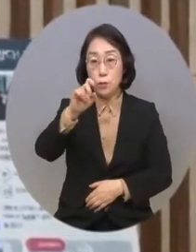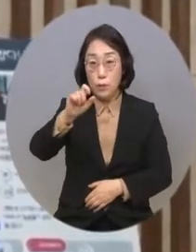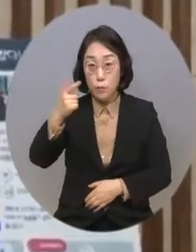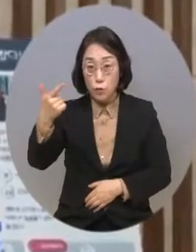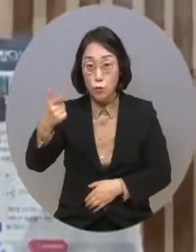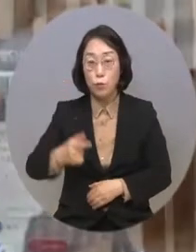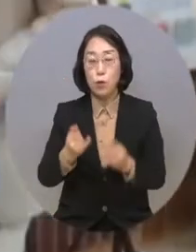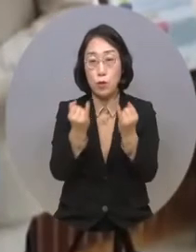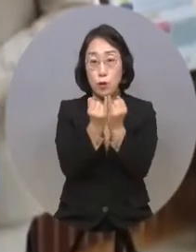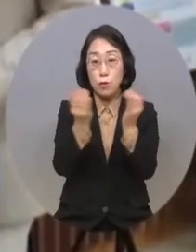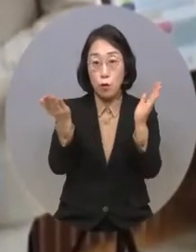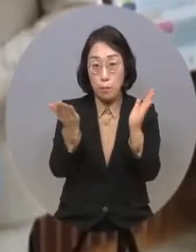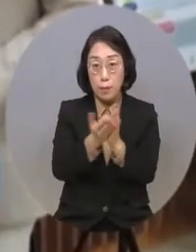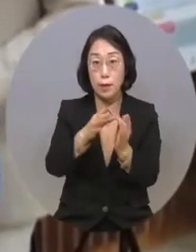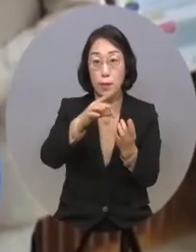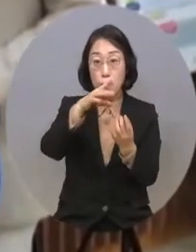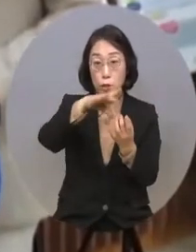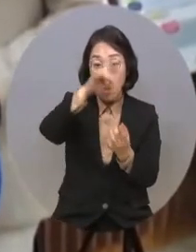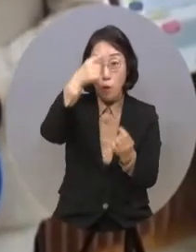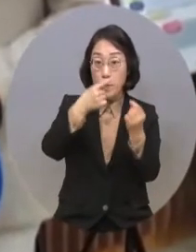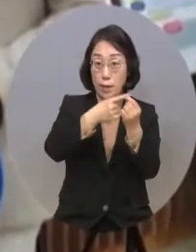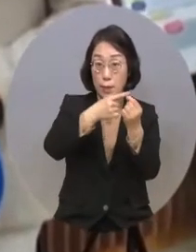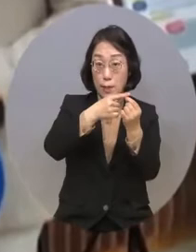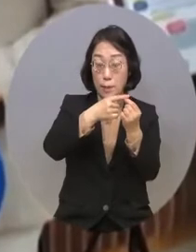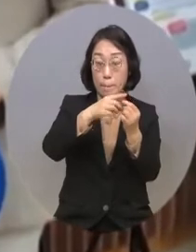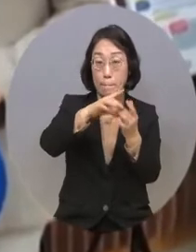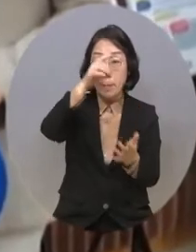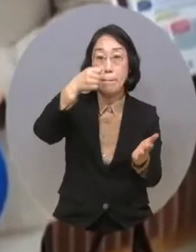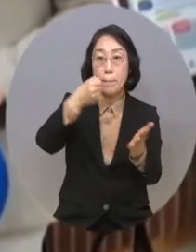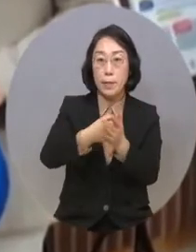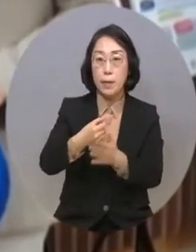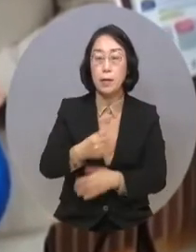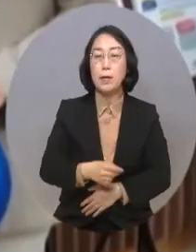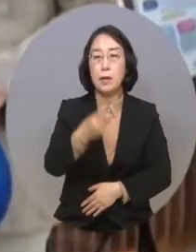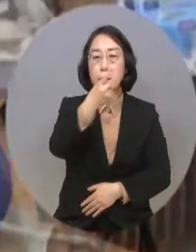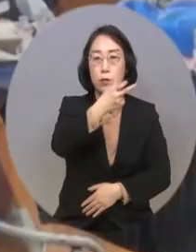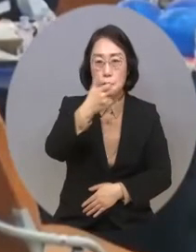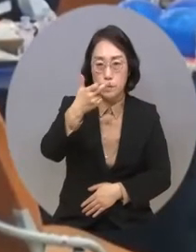여성 친화도시 1단계 지정을 받아 2017년부터